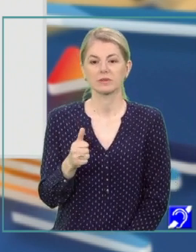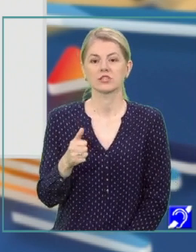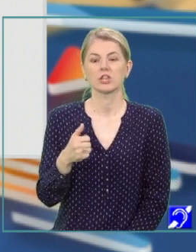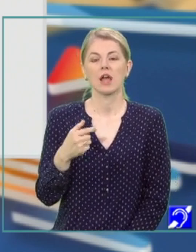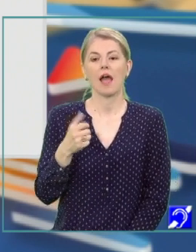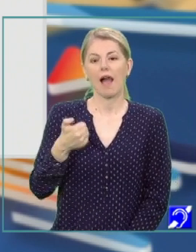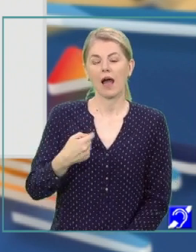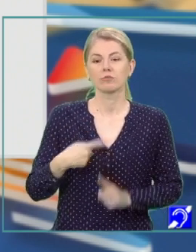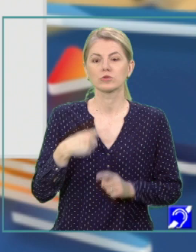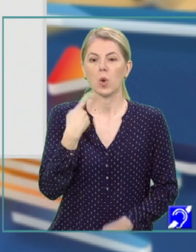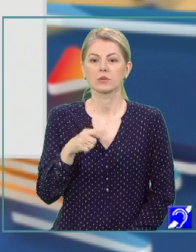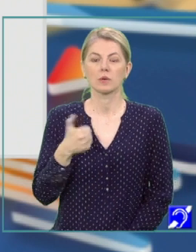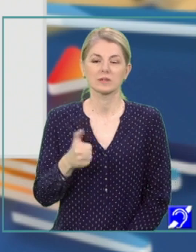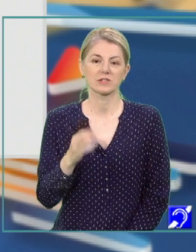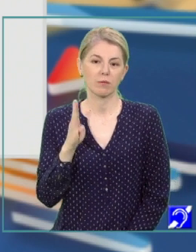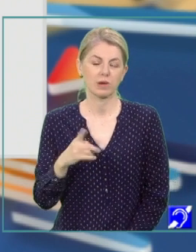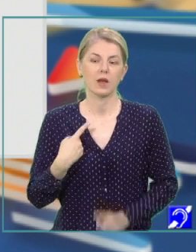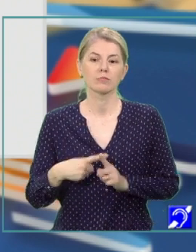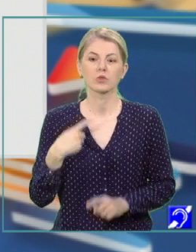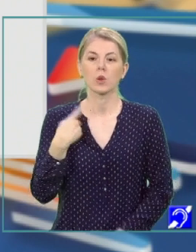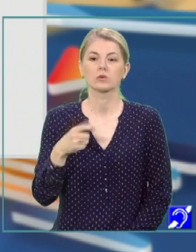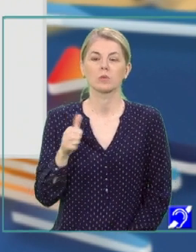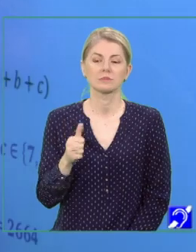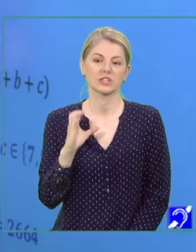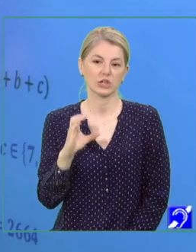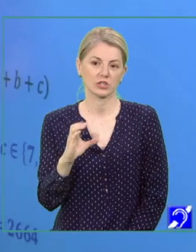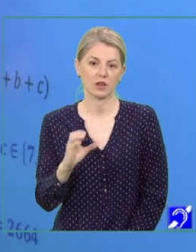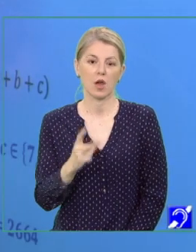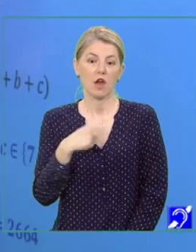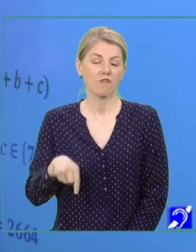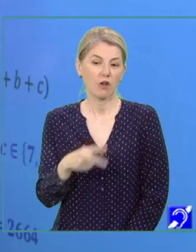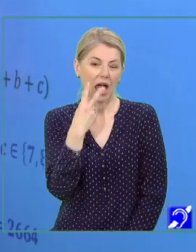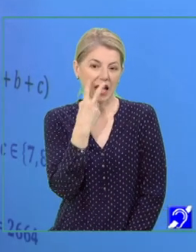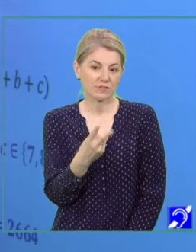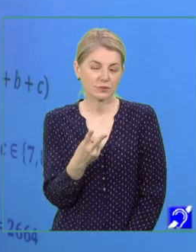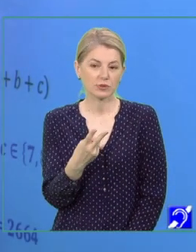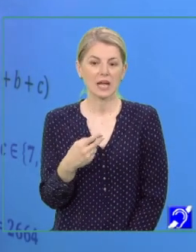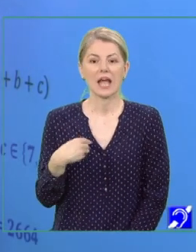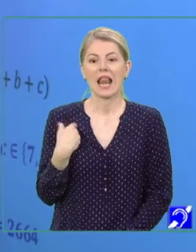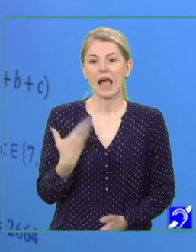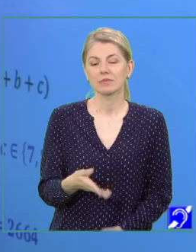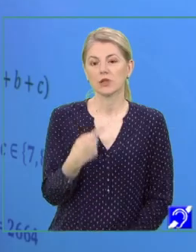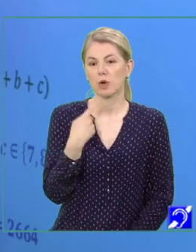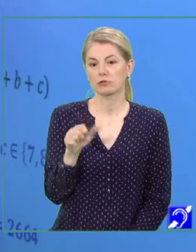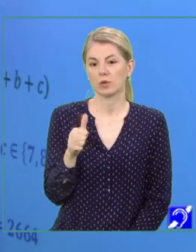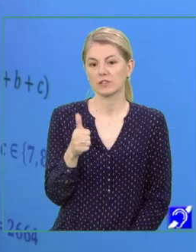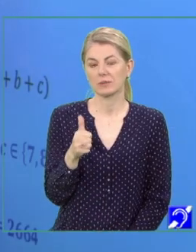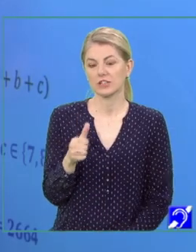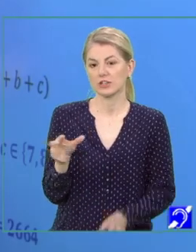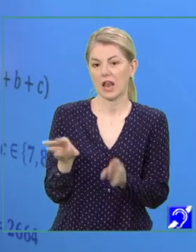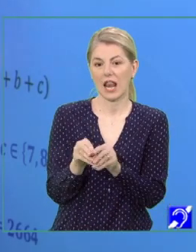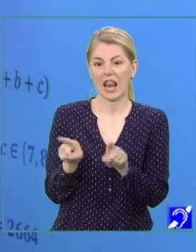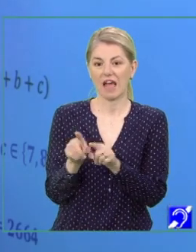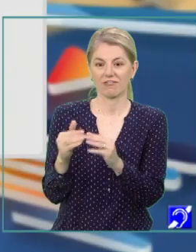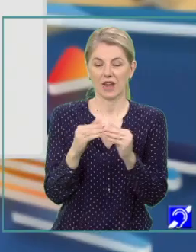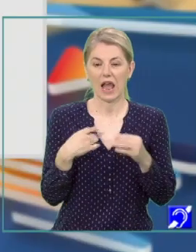111A plus 111B plus 111C. Voi ați văzut că l-am dat pe 111 factor comun și